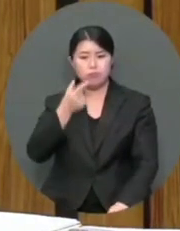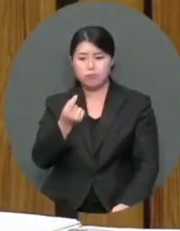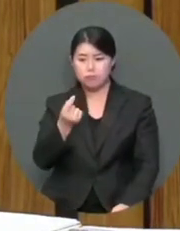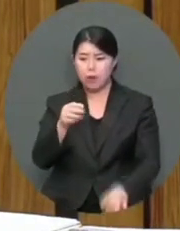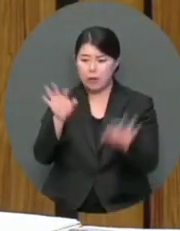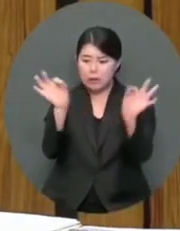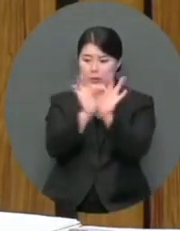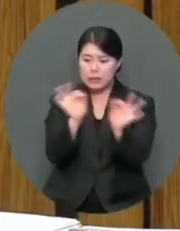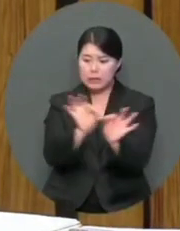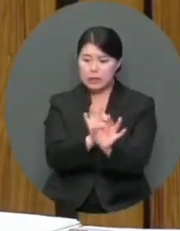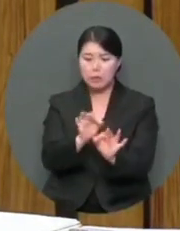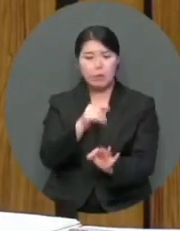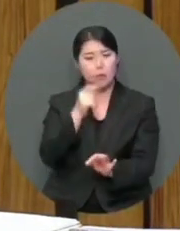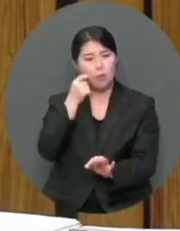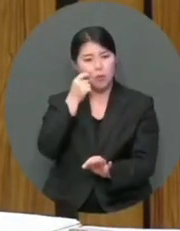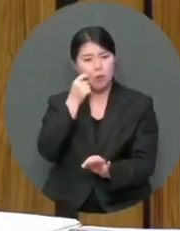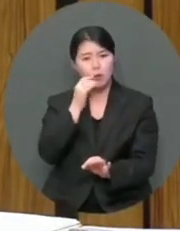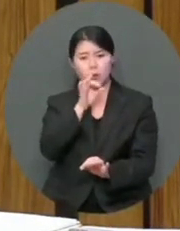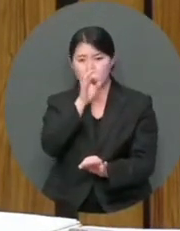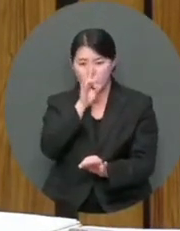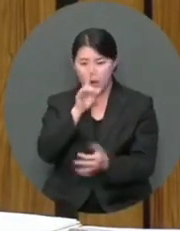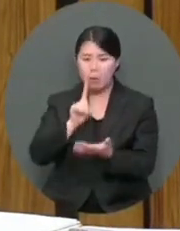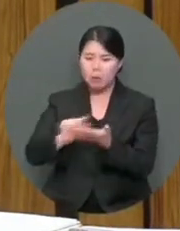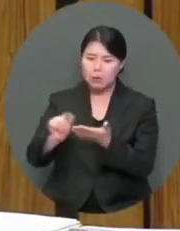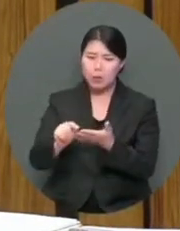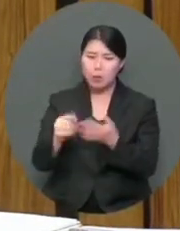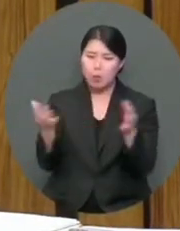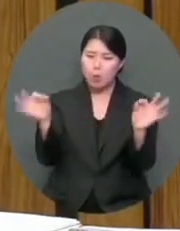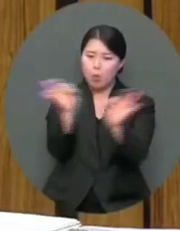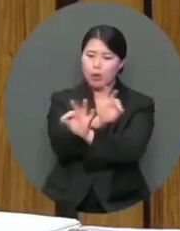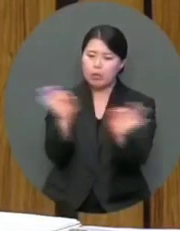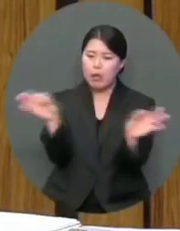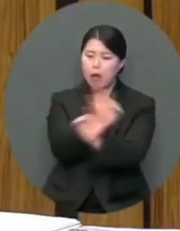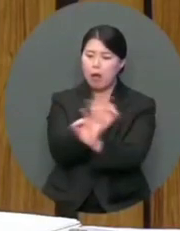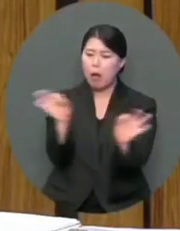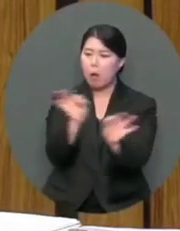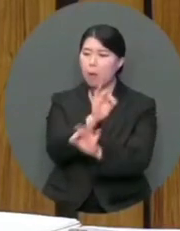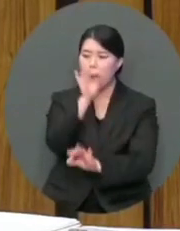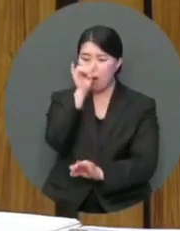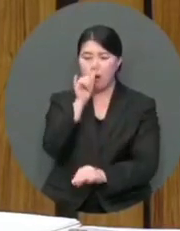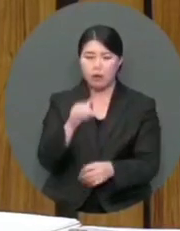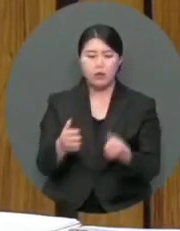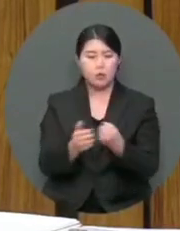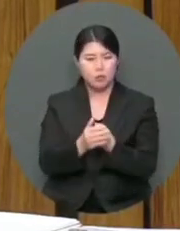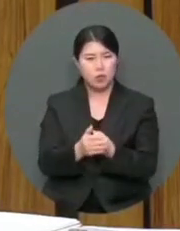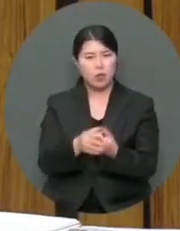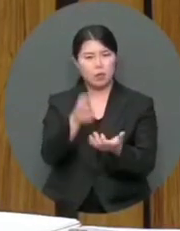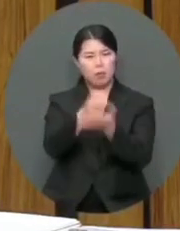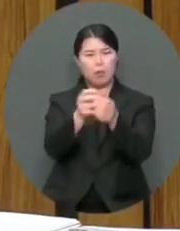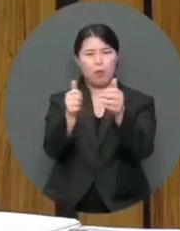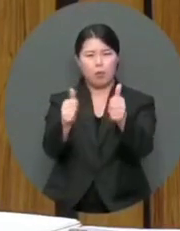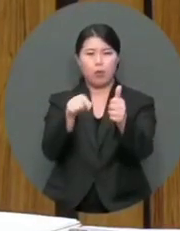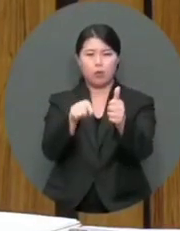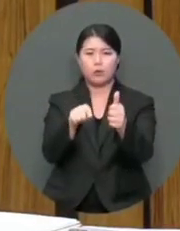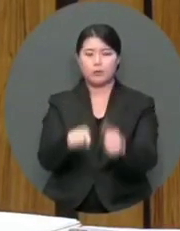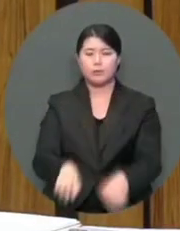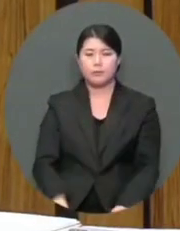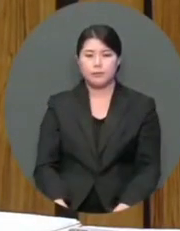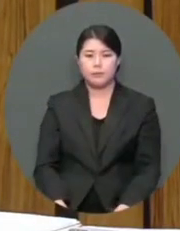시스템이 중앙이 얼마고 얼마고 지방이 얼마고 얼마고 왔다 갔다 하잖아요. 그러니까 법원이 점차